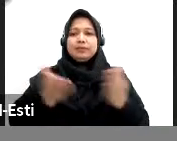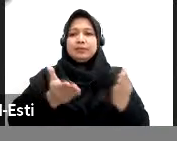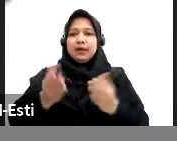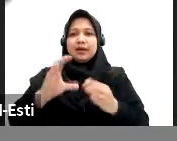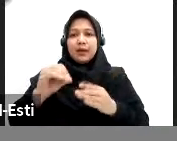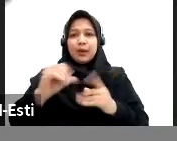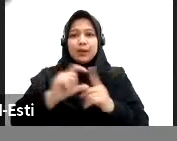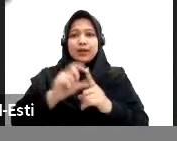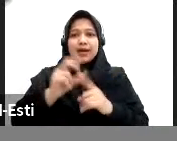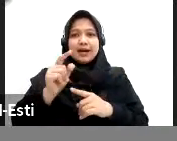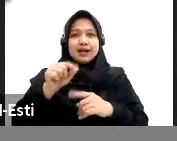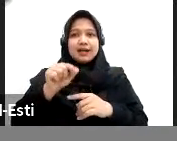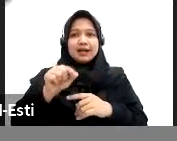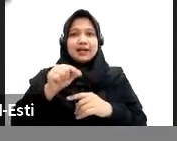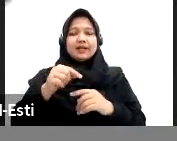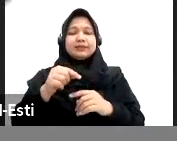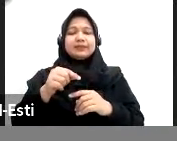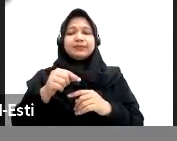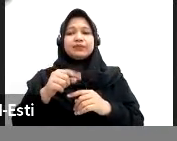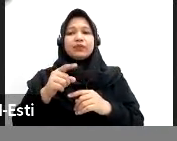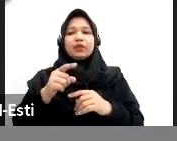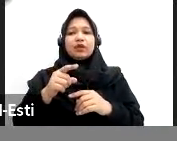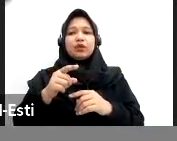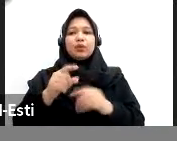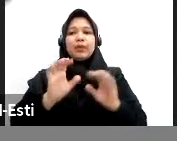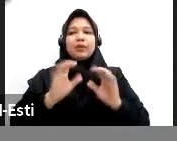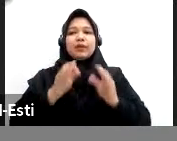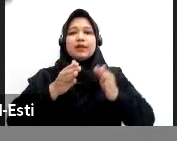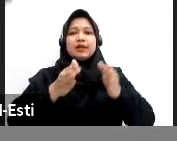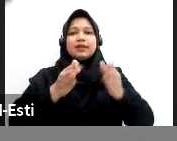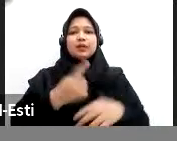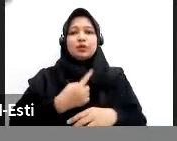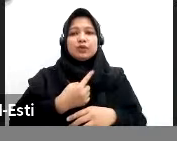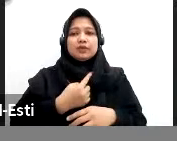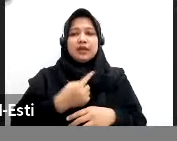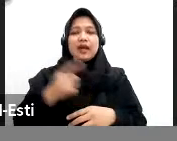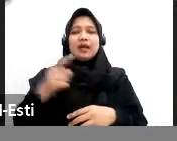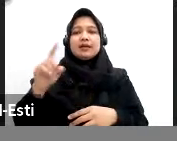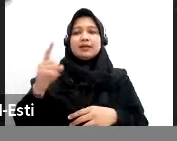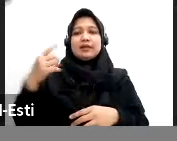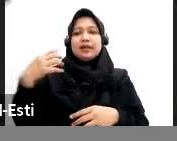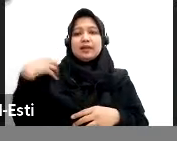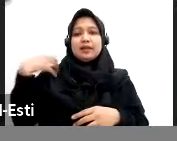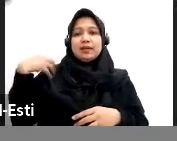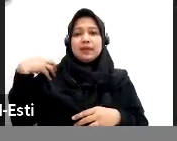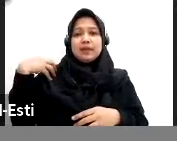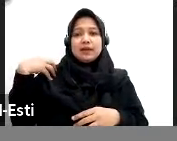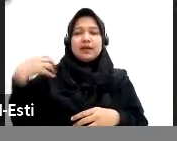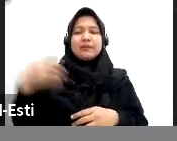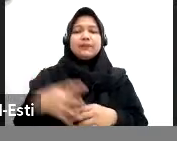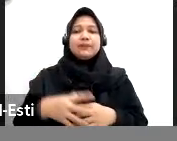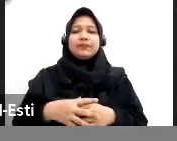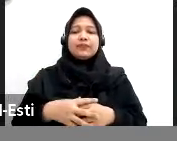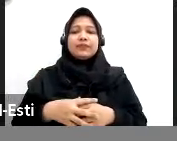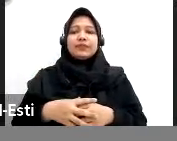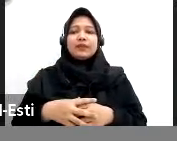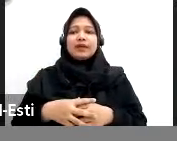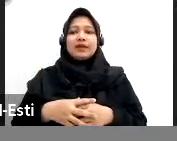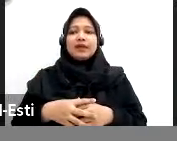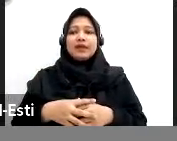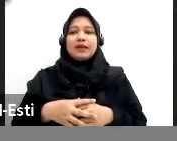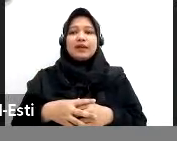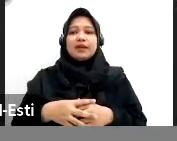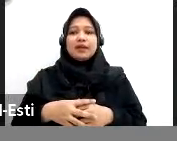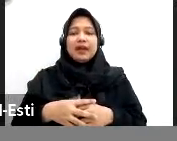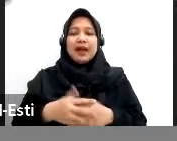ini masih diisi dari sektor privat dan terlihat dari Amerika Serikat sementara lebih sedikit